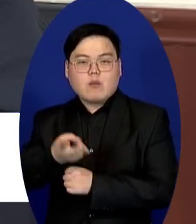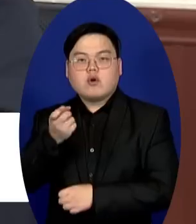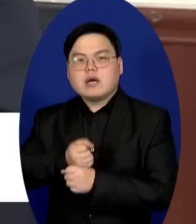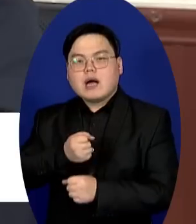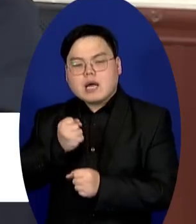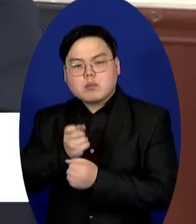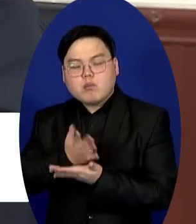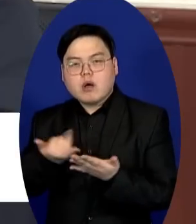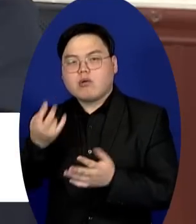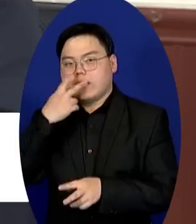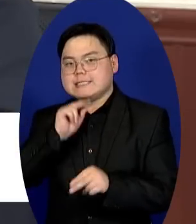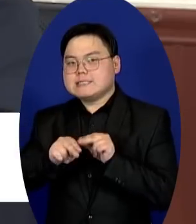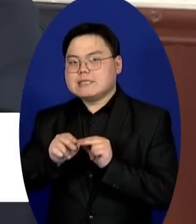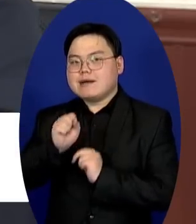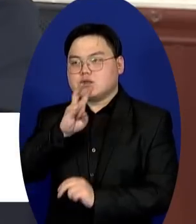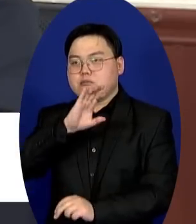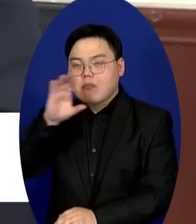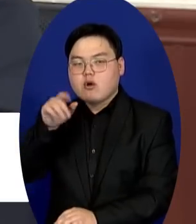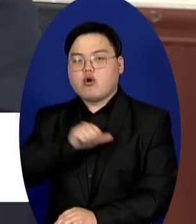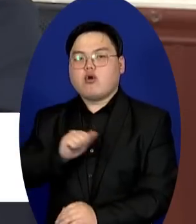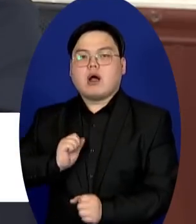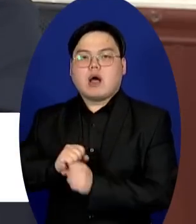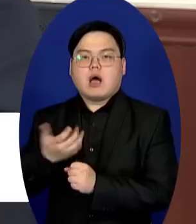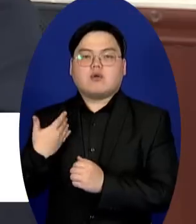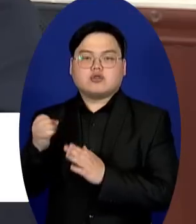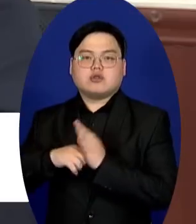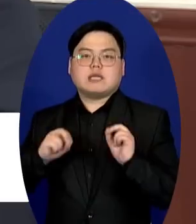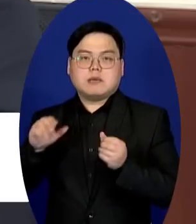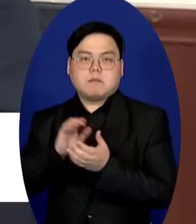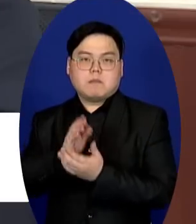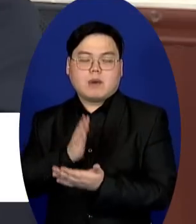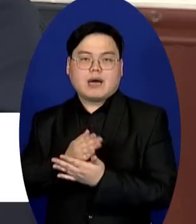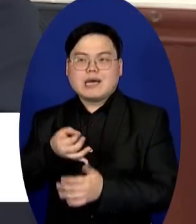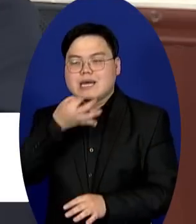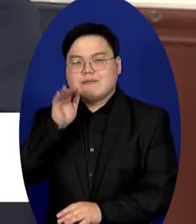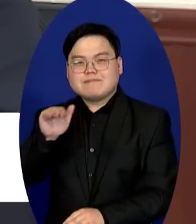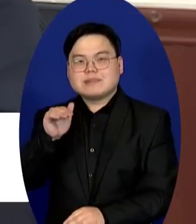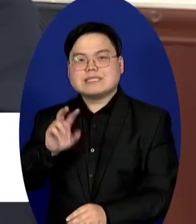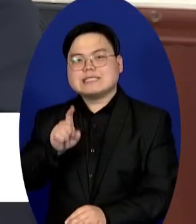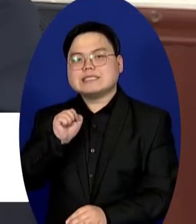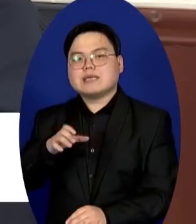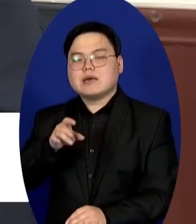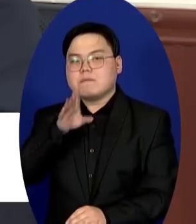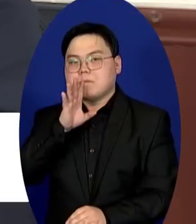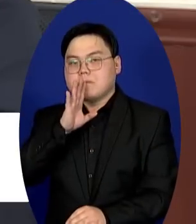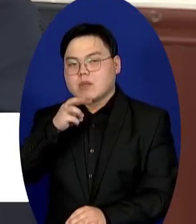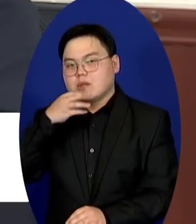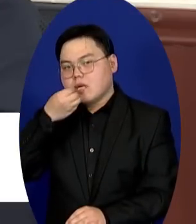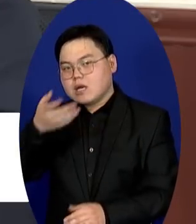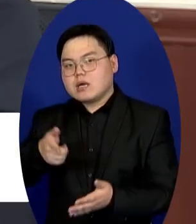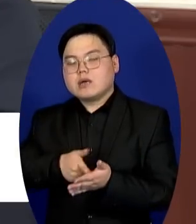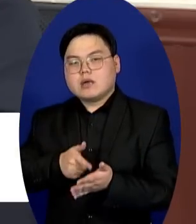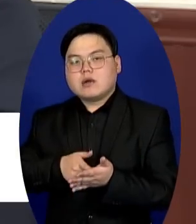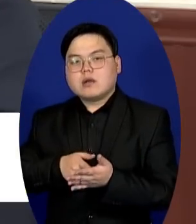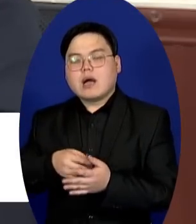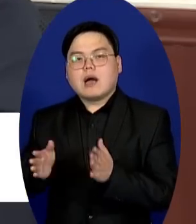бүрэн ажиллагааны байдлыг бол тухайн аж ахуйн нэгж мань өөрөө хариуцахаар юм гэрээтэй юм бил. Энийг бас холбогдох богино хугацаанд засуулах шигэлээр холбогдох байгууллагад нь бас мэдээж шаардлага нөгөөд